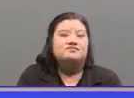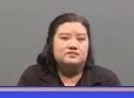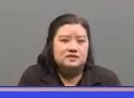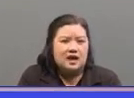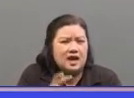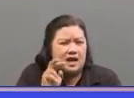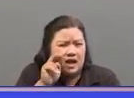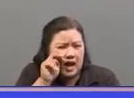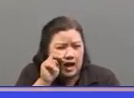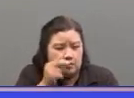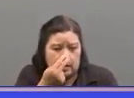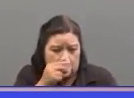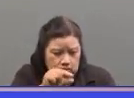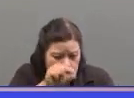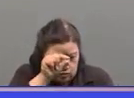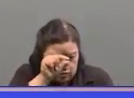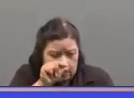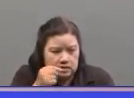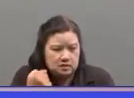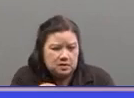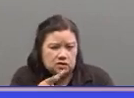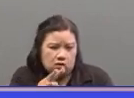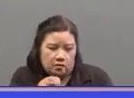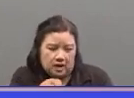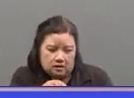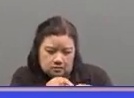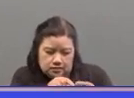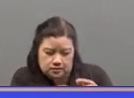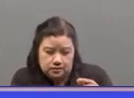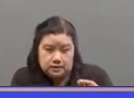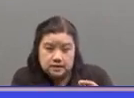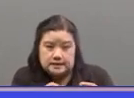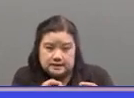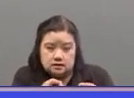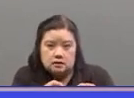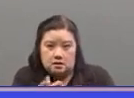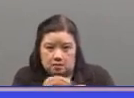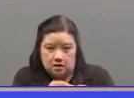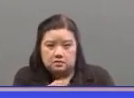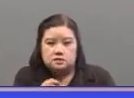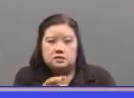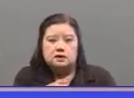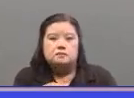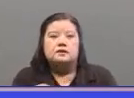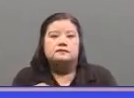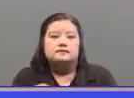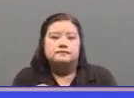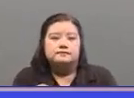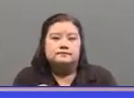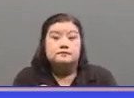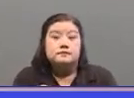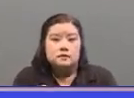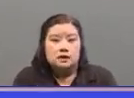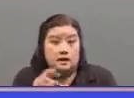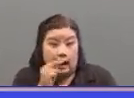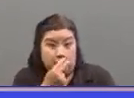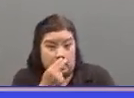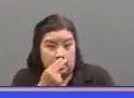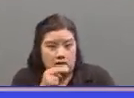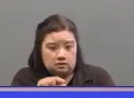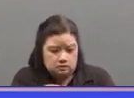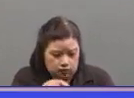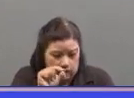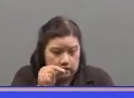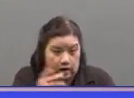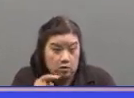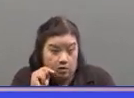ได้มีการเข้าไปลงพื้นที่ในการให้ความช่วยเหลือประชาชนอย่างไรบ้างอะคะ ค่ะในส่วนของผู้ว่าราชการจังหวัดบึงก